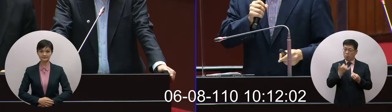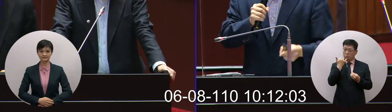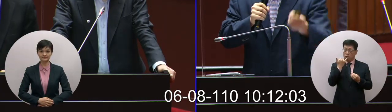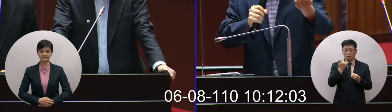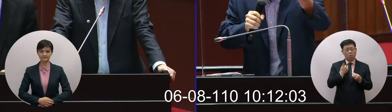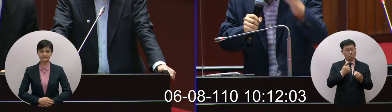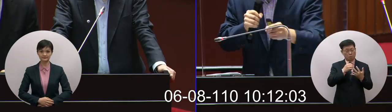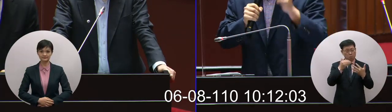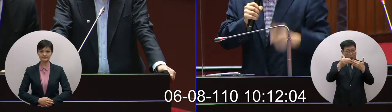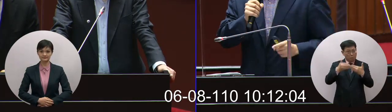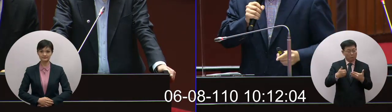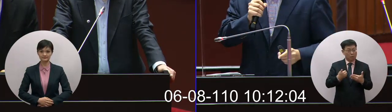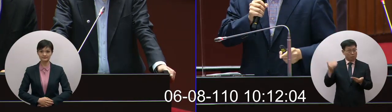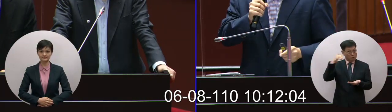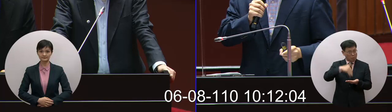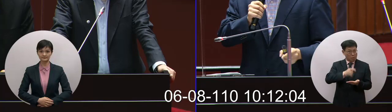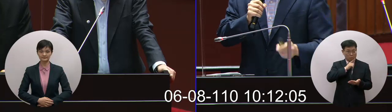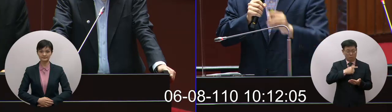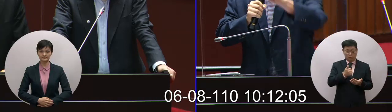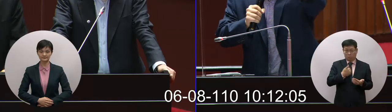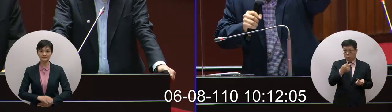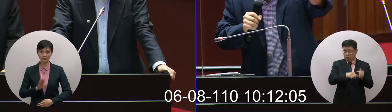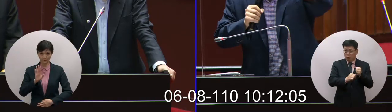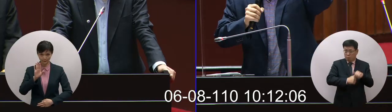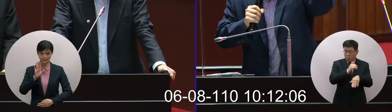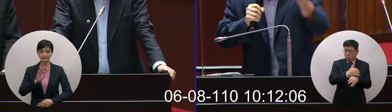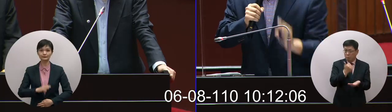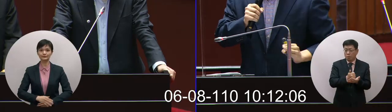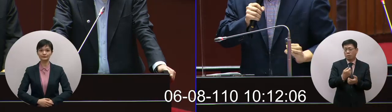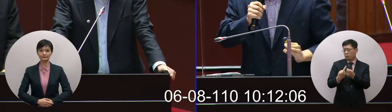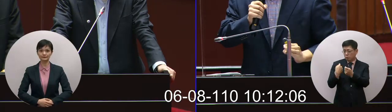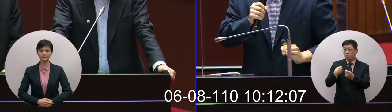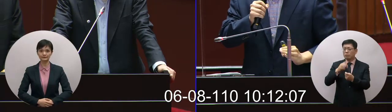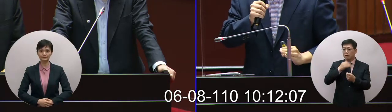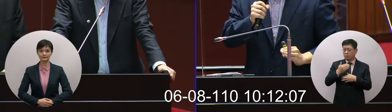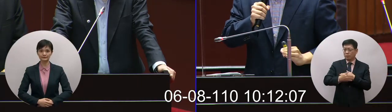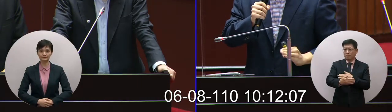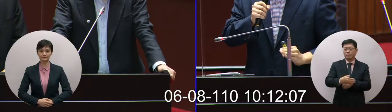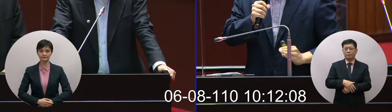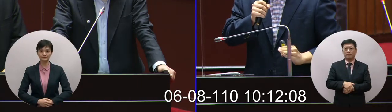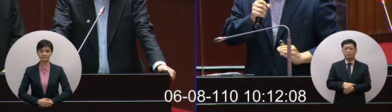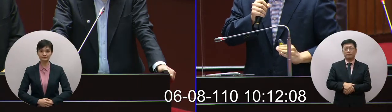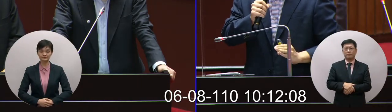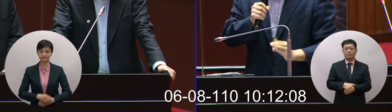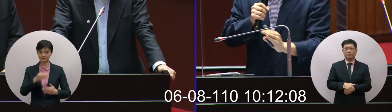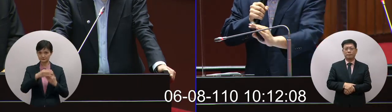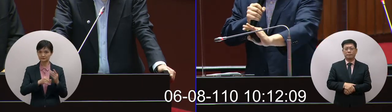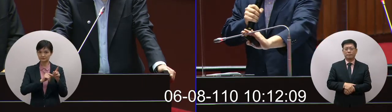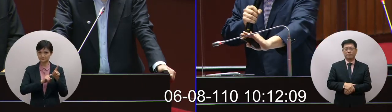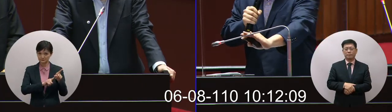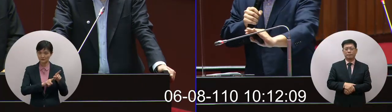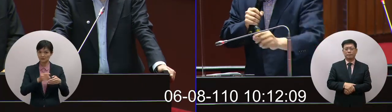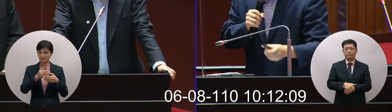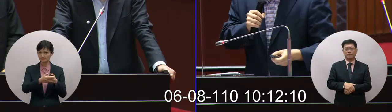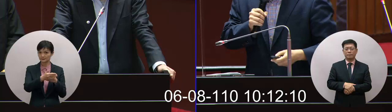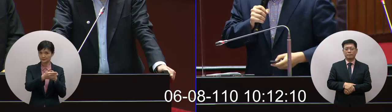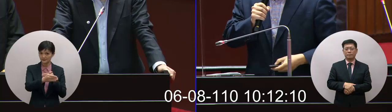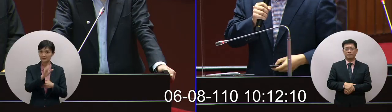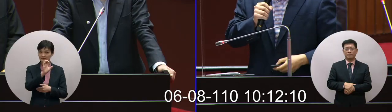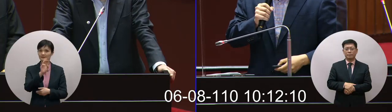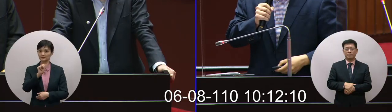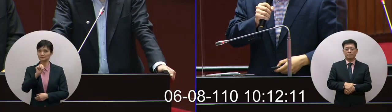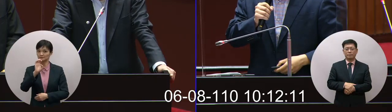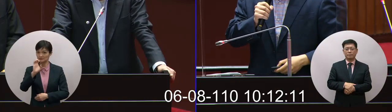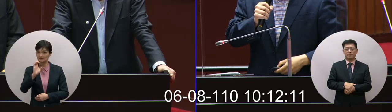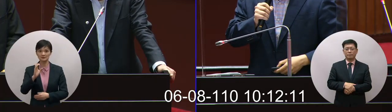够了解到说它做完之后， 有、 哦、你古尼也解决程序嘛？ 根据那样的一个，不管是在程序 CMC 上面、